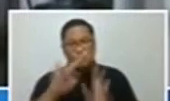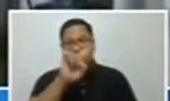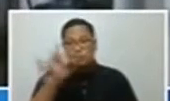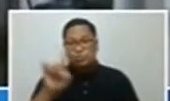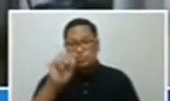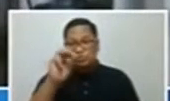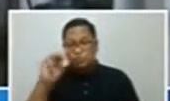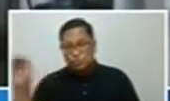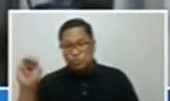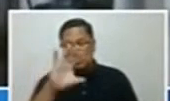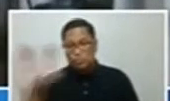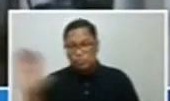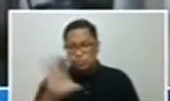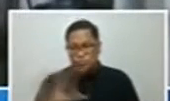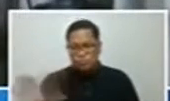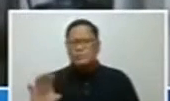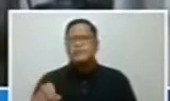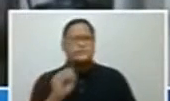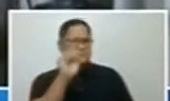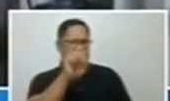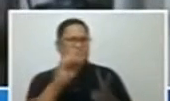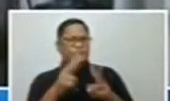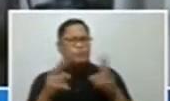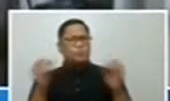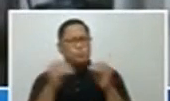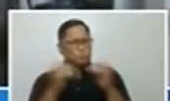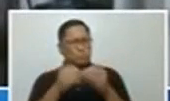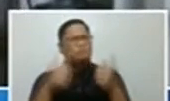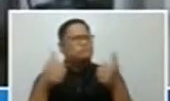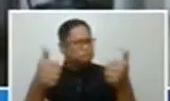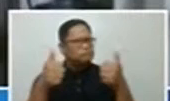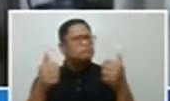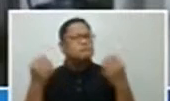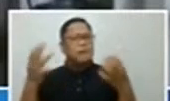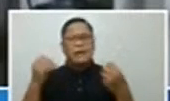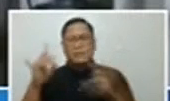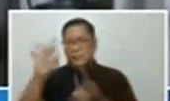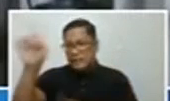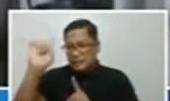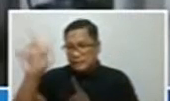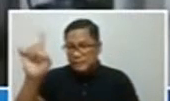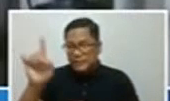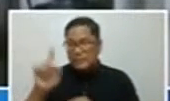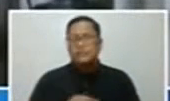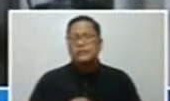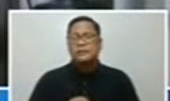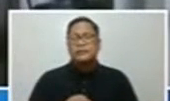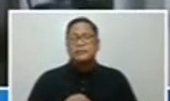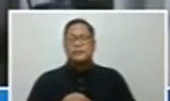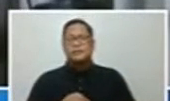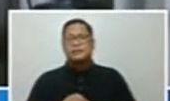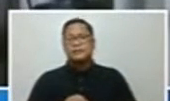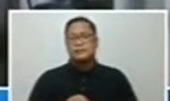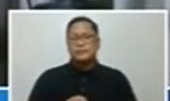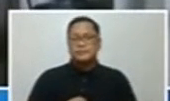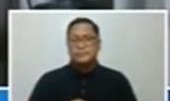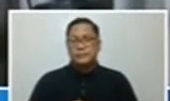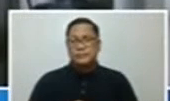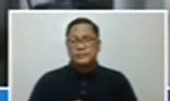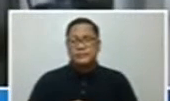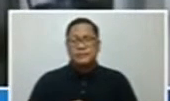ating Pangulo. Ang gusto niya unahin yung mga kung saan nagkaroon ng malalaking labanan. So in-expect natin na talagang gagawin ng Pangulo natin